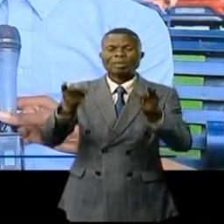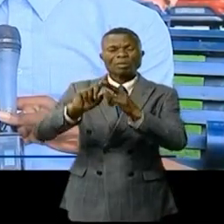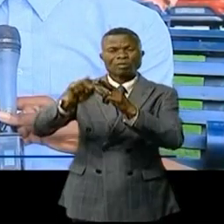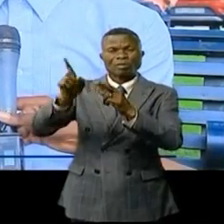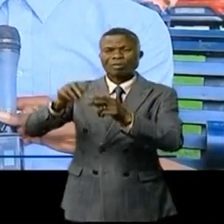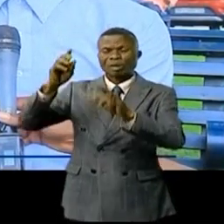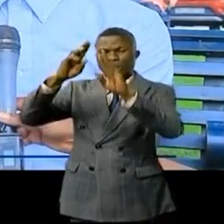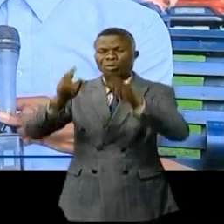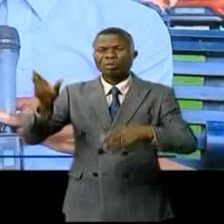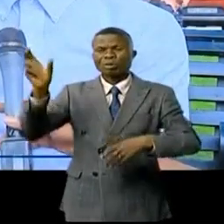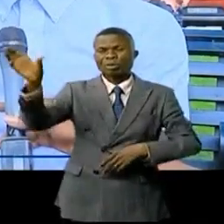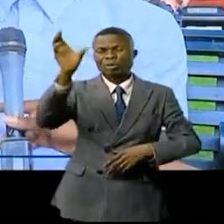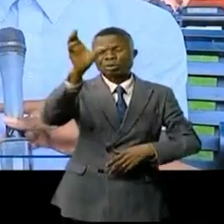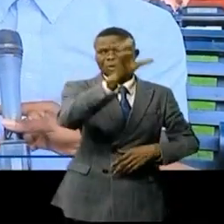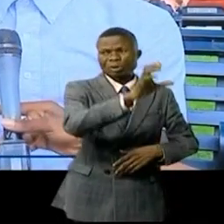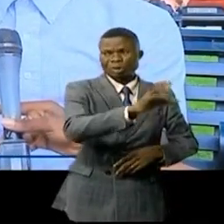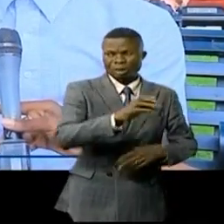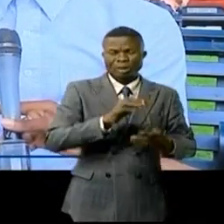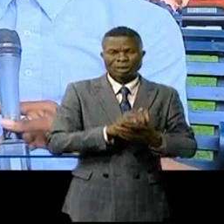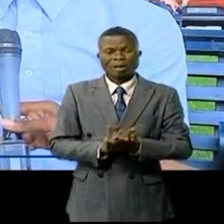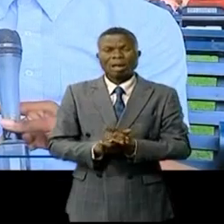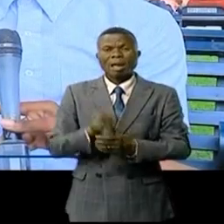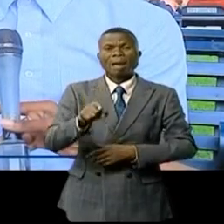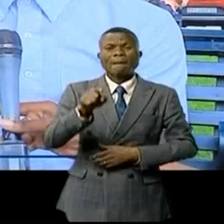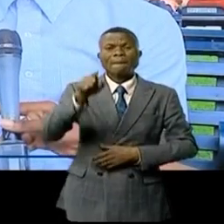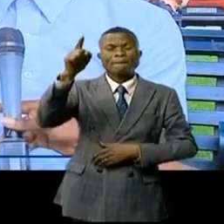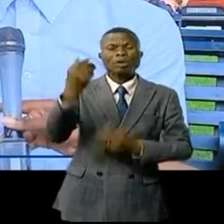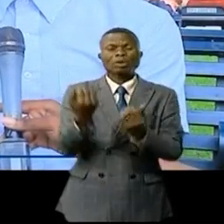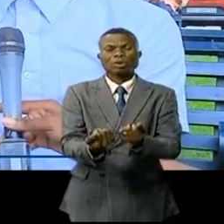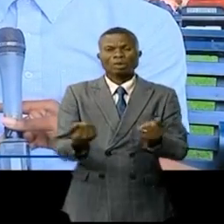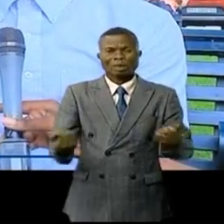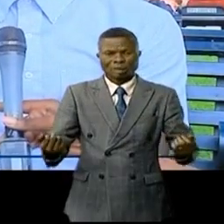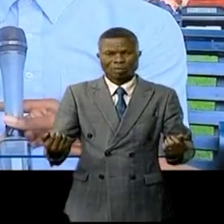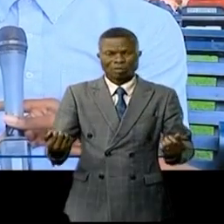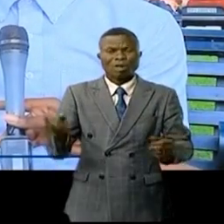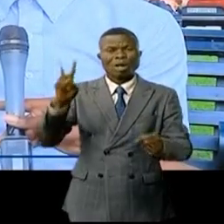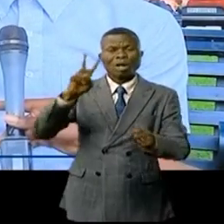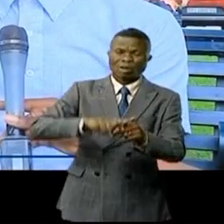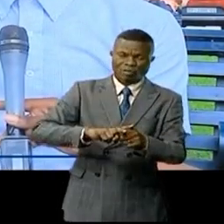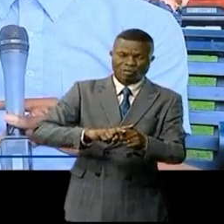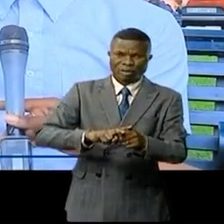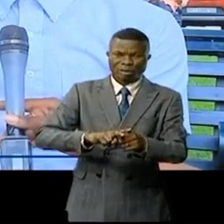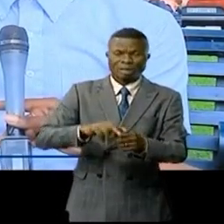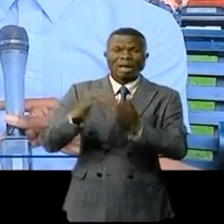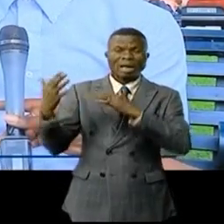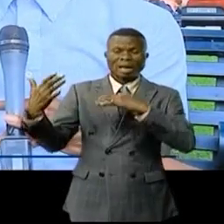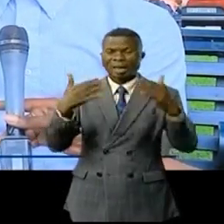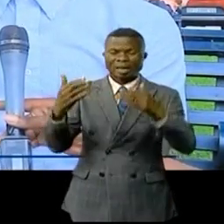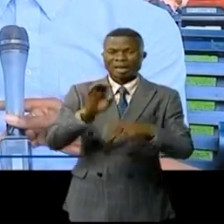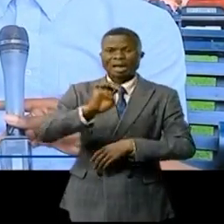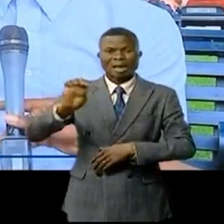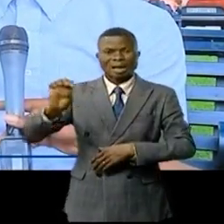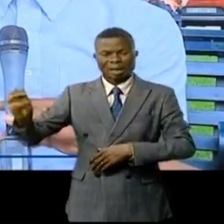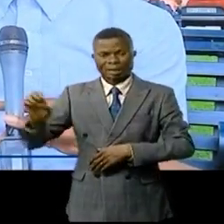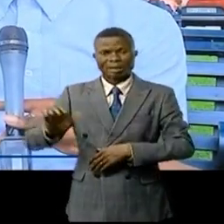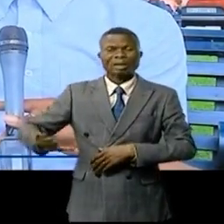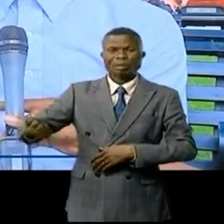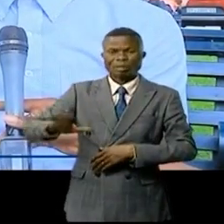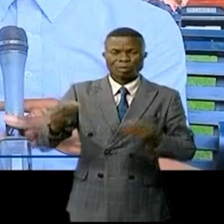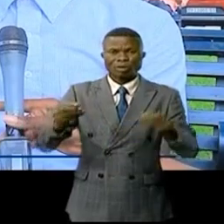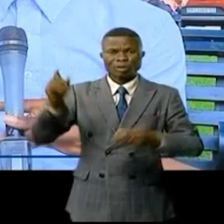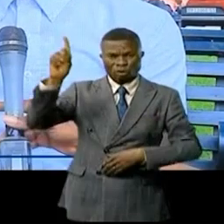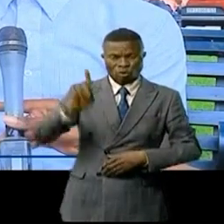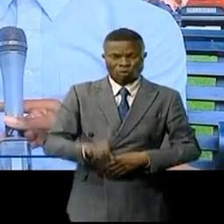et dans des orphelinats. Des millions d'enfants qui sont déjà victimes de cette guerre à l'Est. C'est ainsi que nous sommes